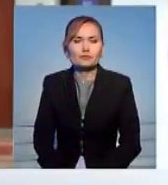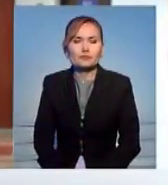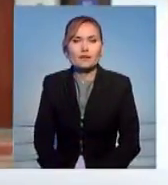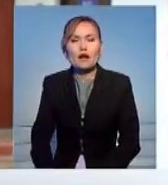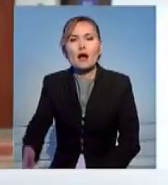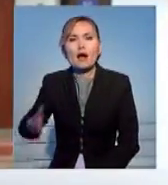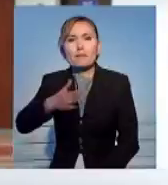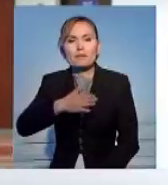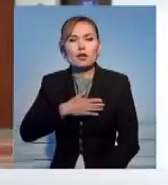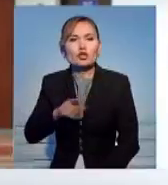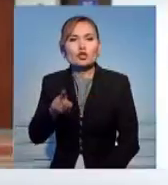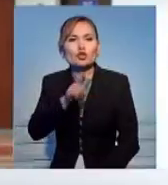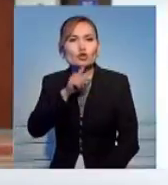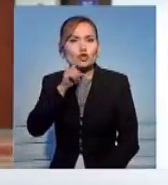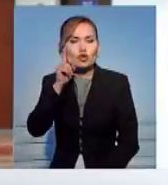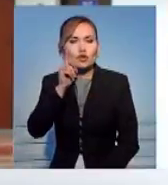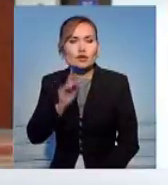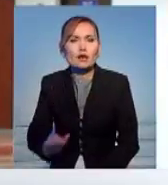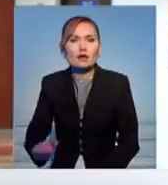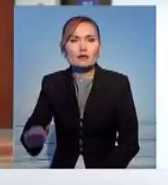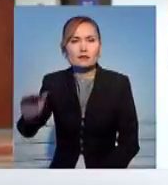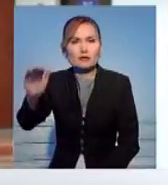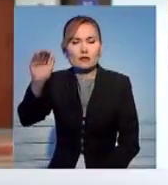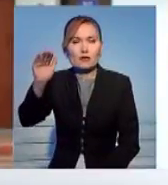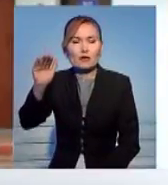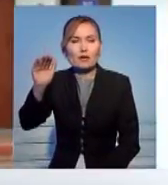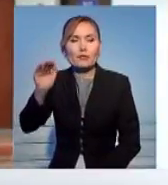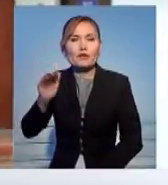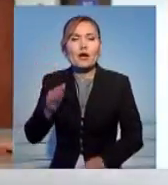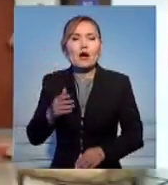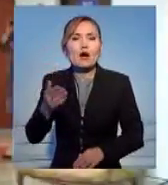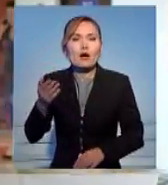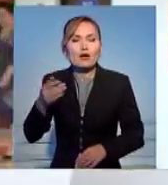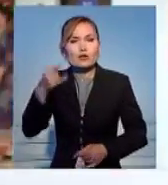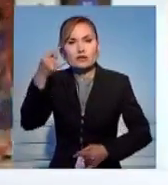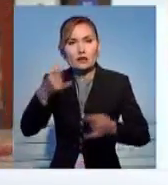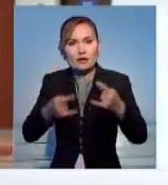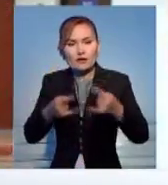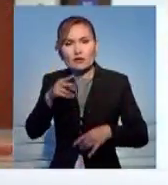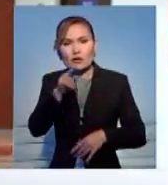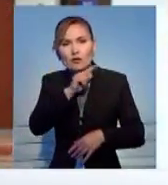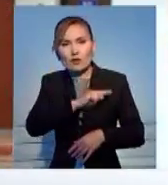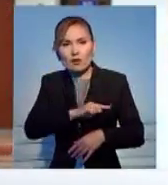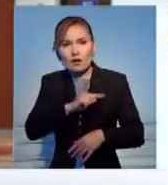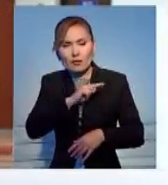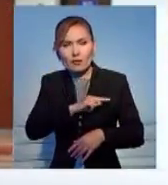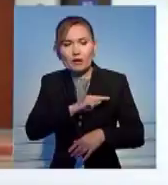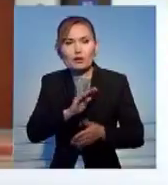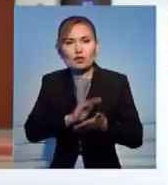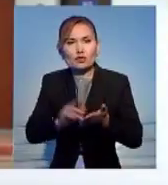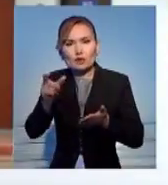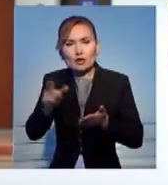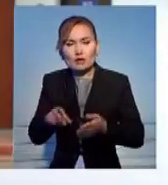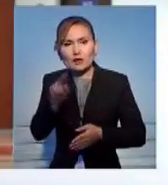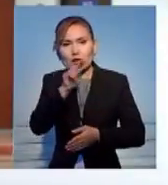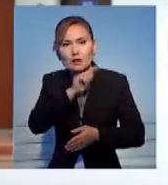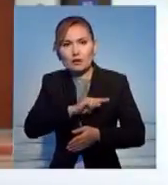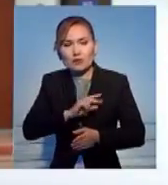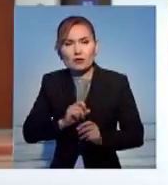Мен жас кезімде жастар редакцияда құрдастарды бастағам жұмысымды.